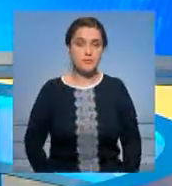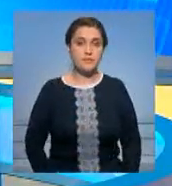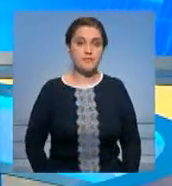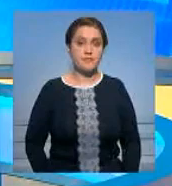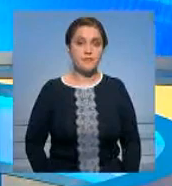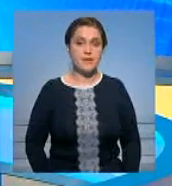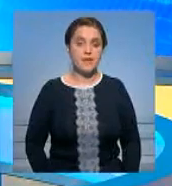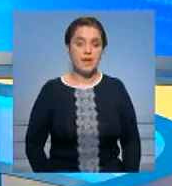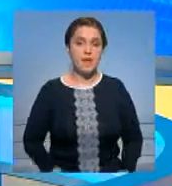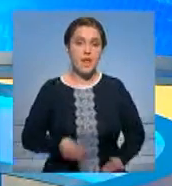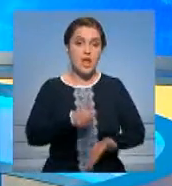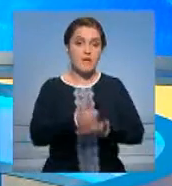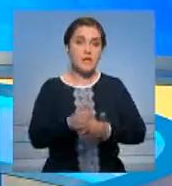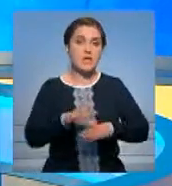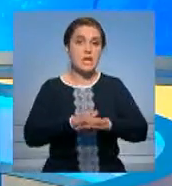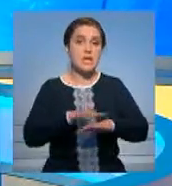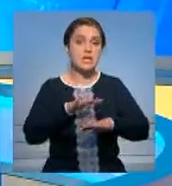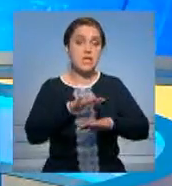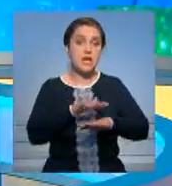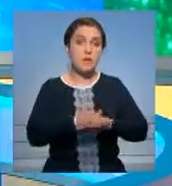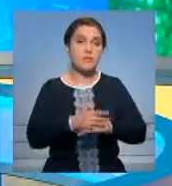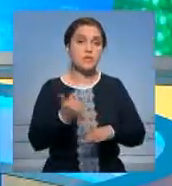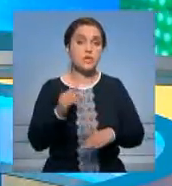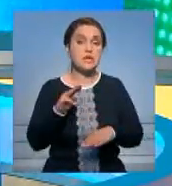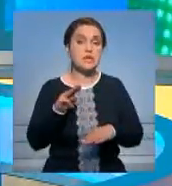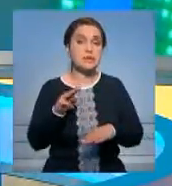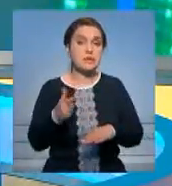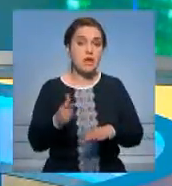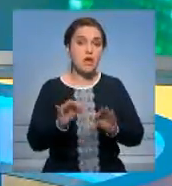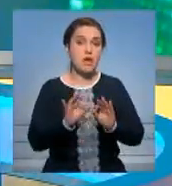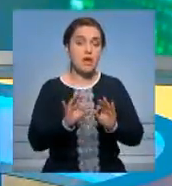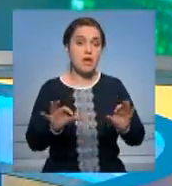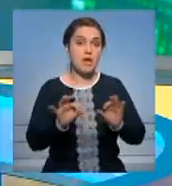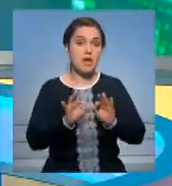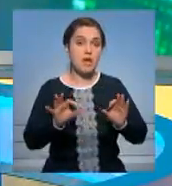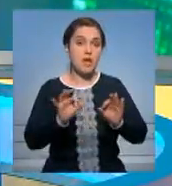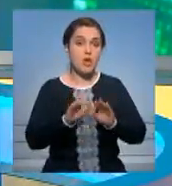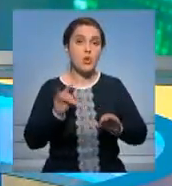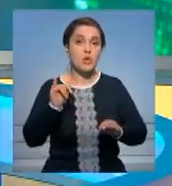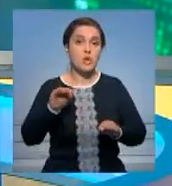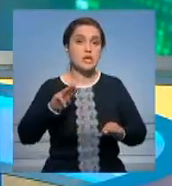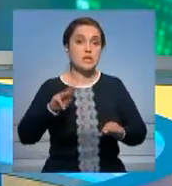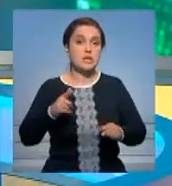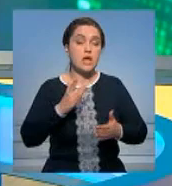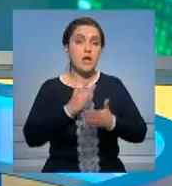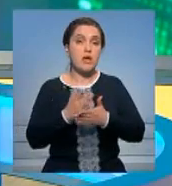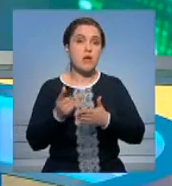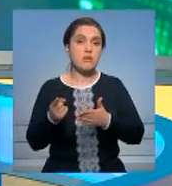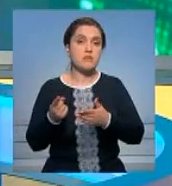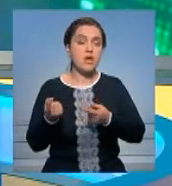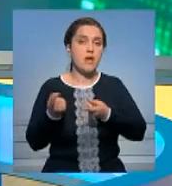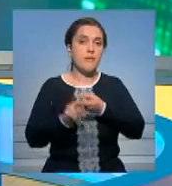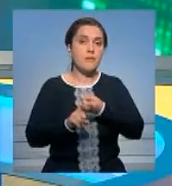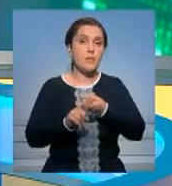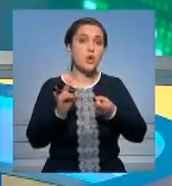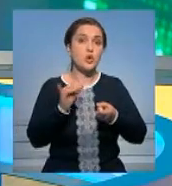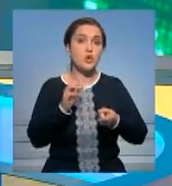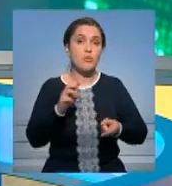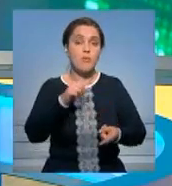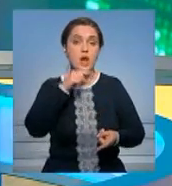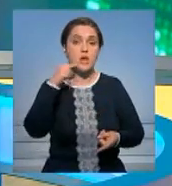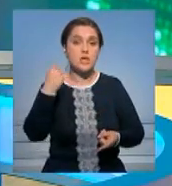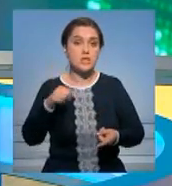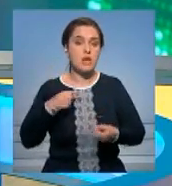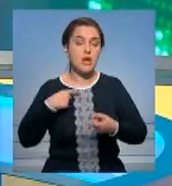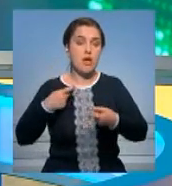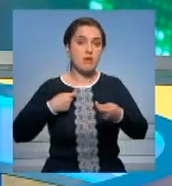И сегодня же глава Нацбанка прокомментировал ситуацию с курсом тенге. Даниар Акишев отметил, что у тенге есть зависимость от рубля, потому что Россия один из